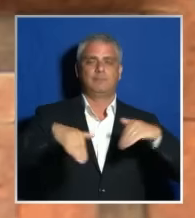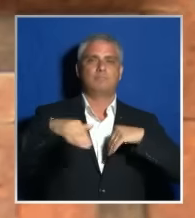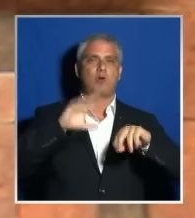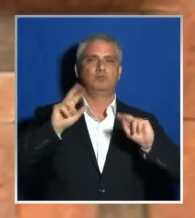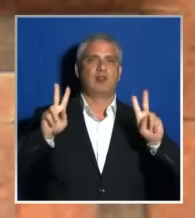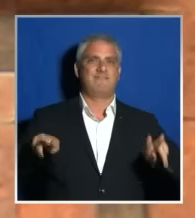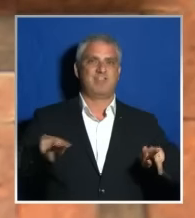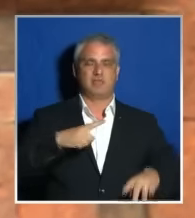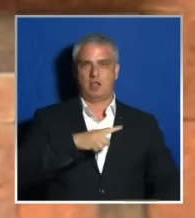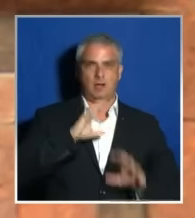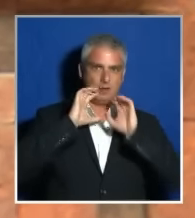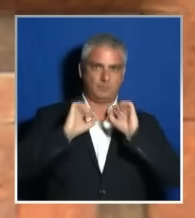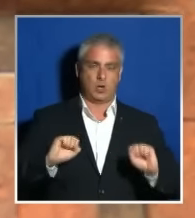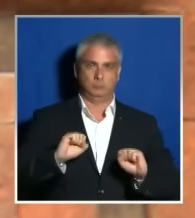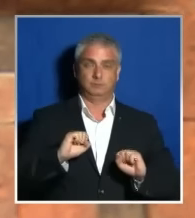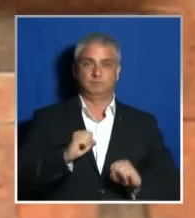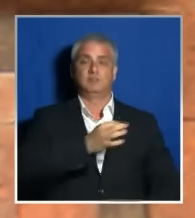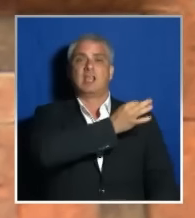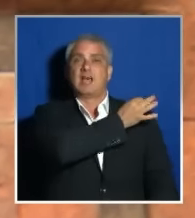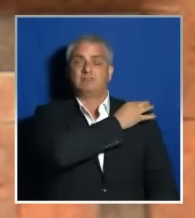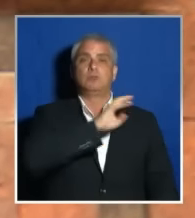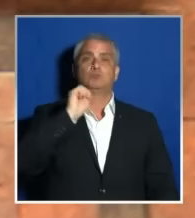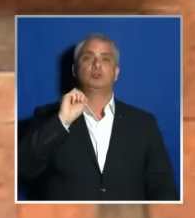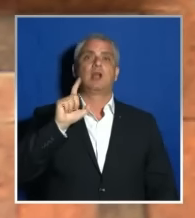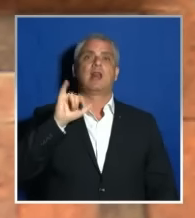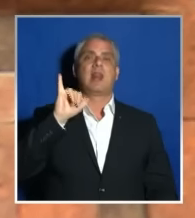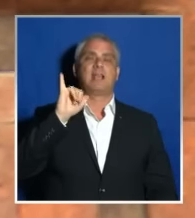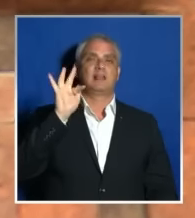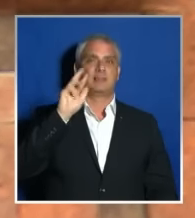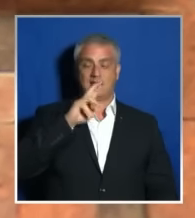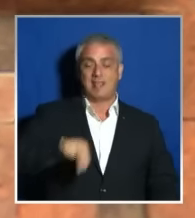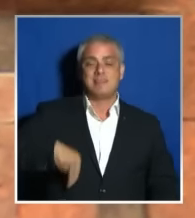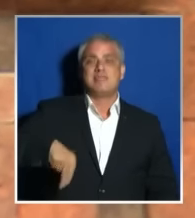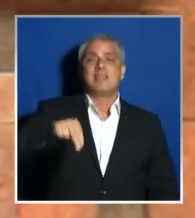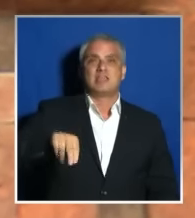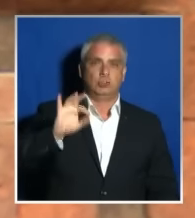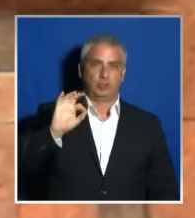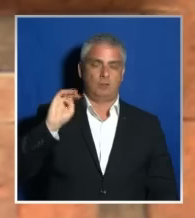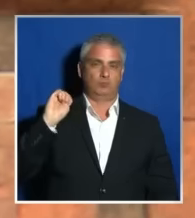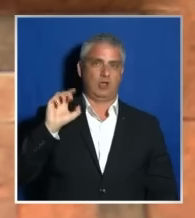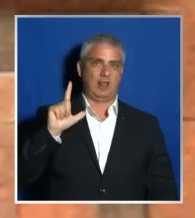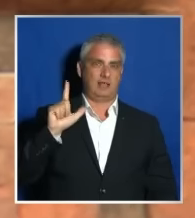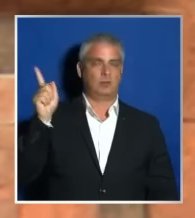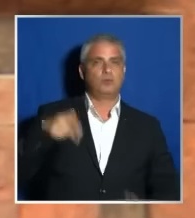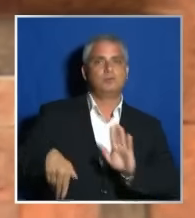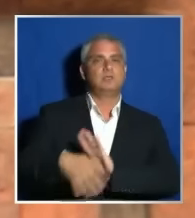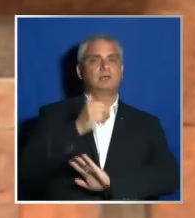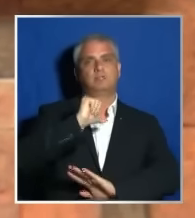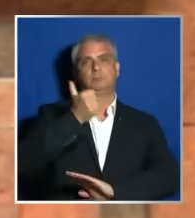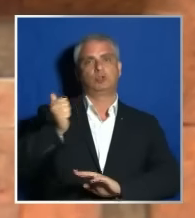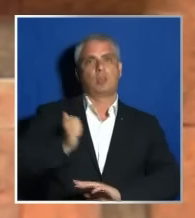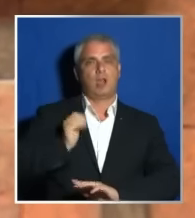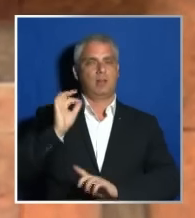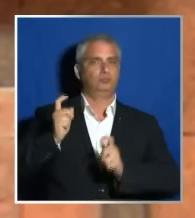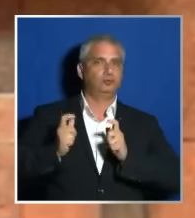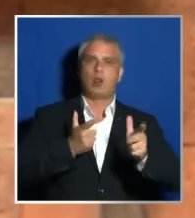וינה. רב סרן משה לייטר, נינו של משה לייטר, יצא בראש חייליו